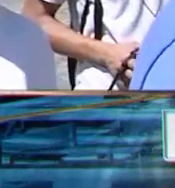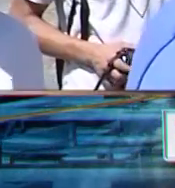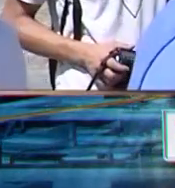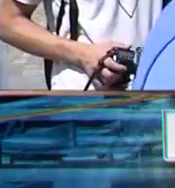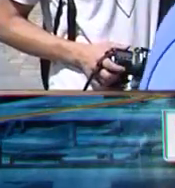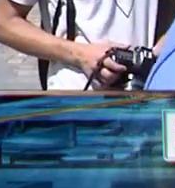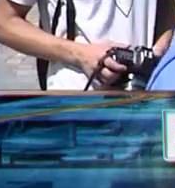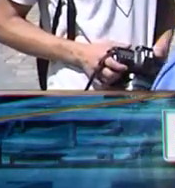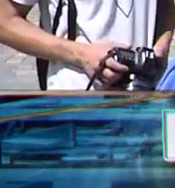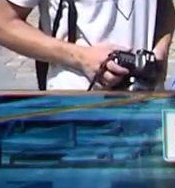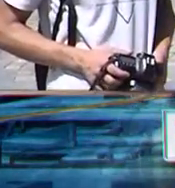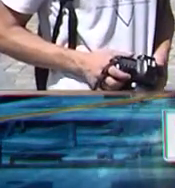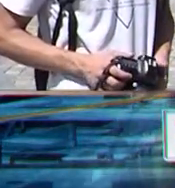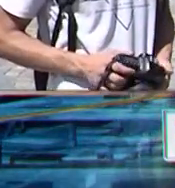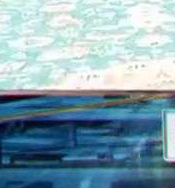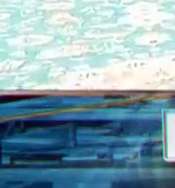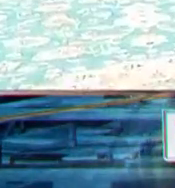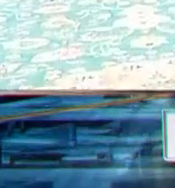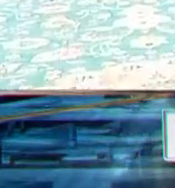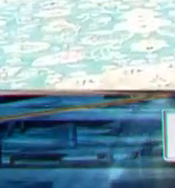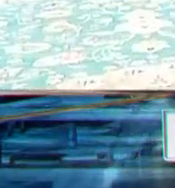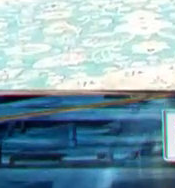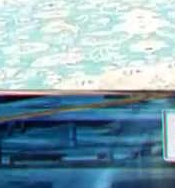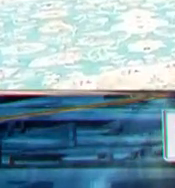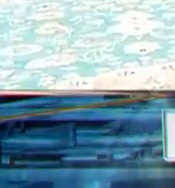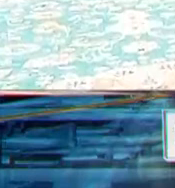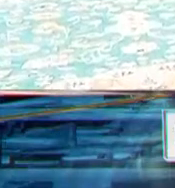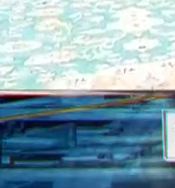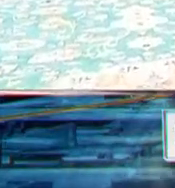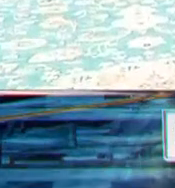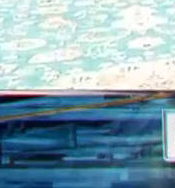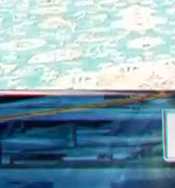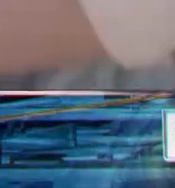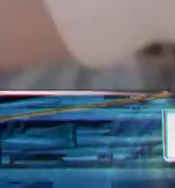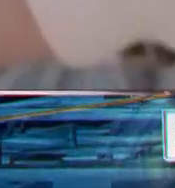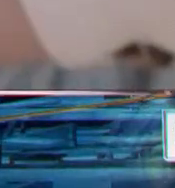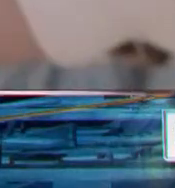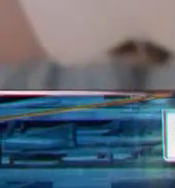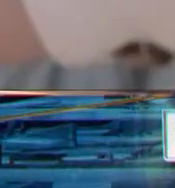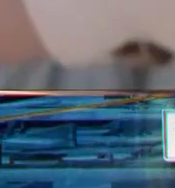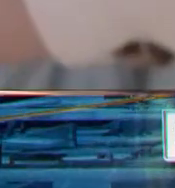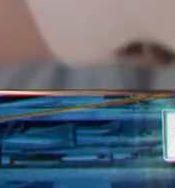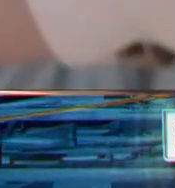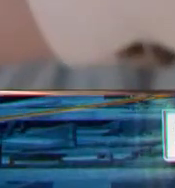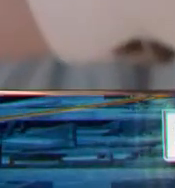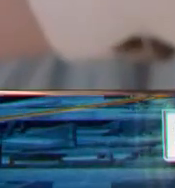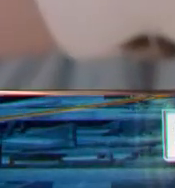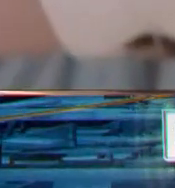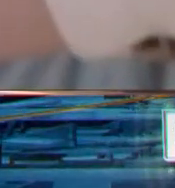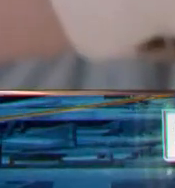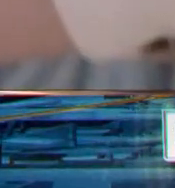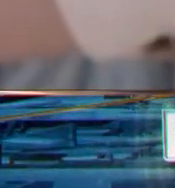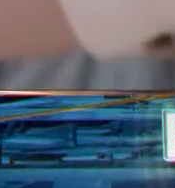Еңбегі ерен, істері ерлік. Індетпен күресте қапияда қаза болған қос дәрігерге бүгін президент тағайындаған